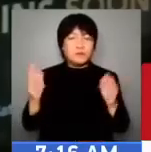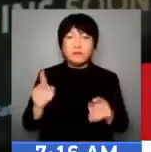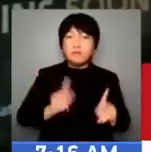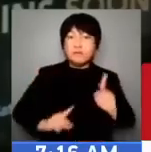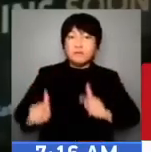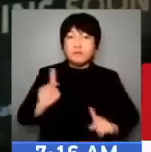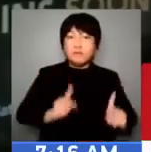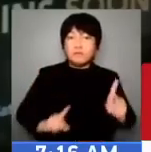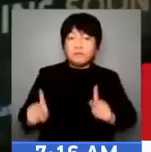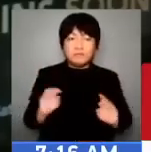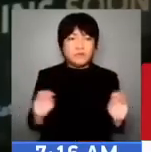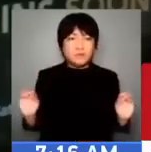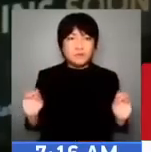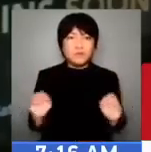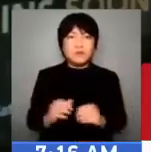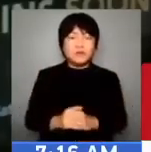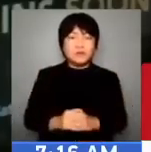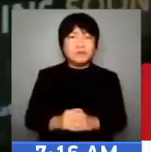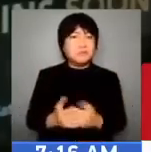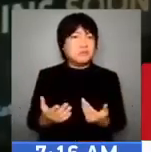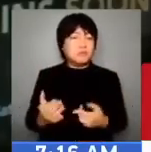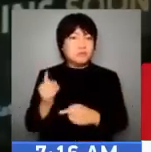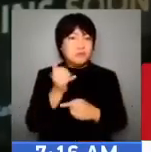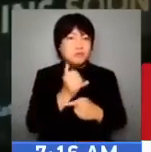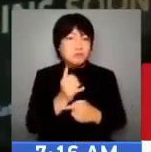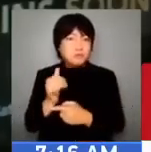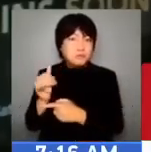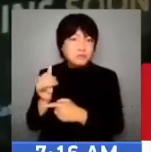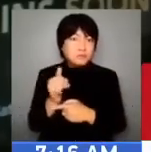it's just camera movements, how the stage was